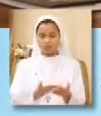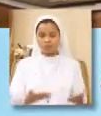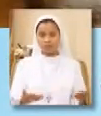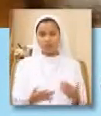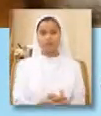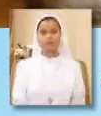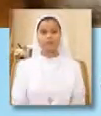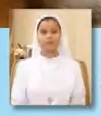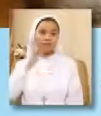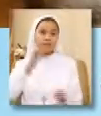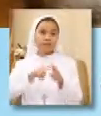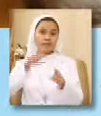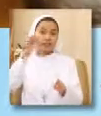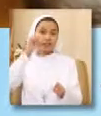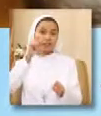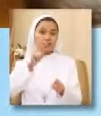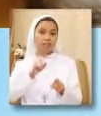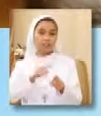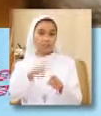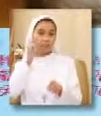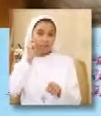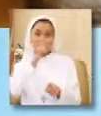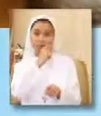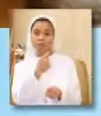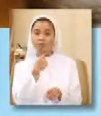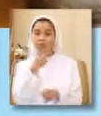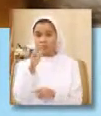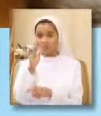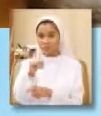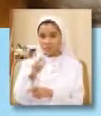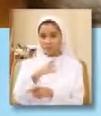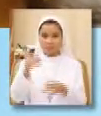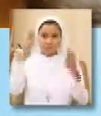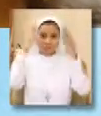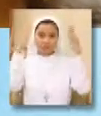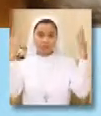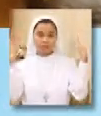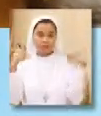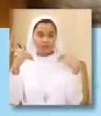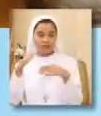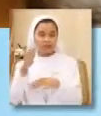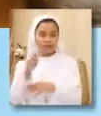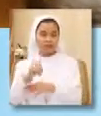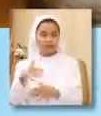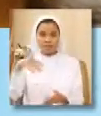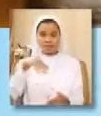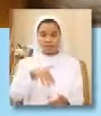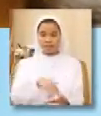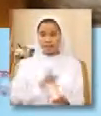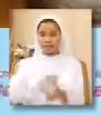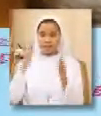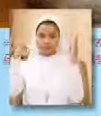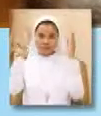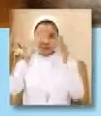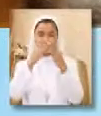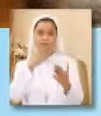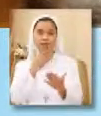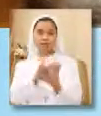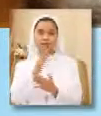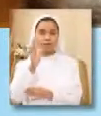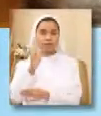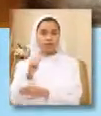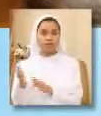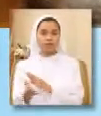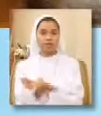si sister, ako man magpa-aram na si Magabos. Anyway, itong paalam na ito'y pansamantala lamang because I